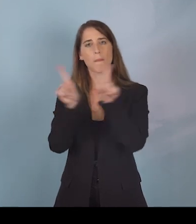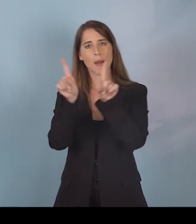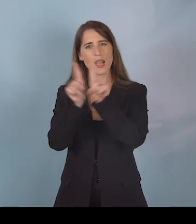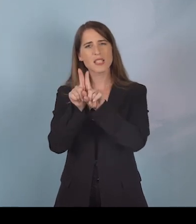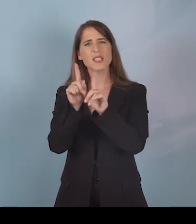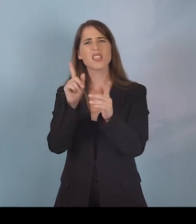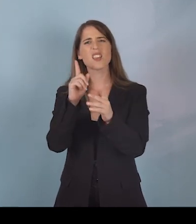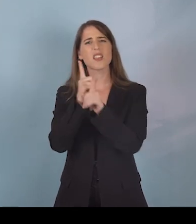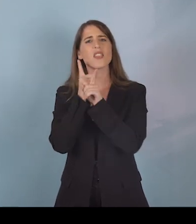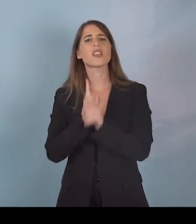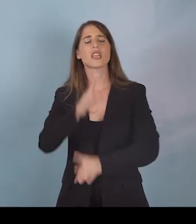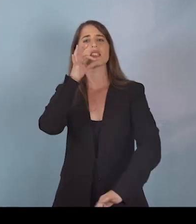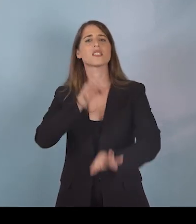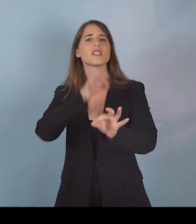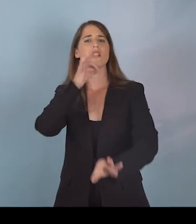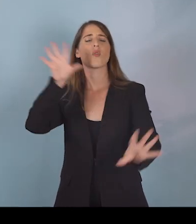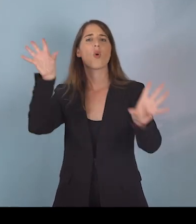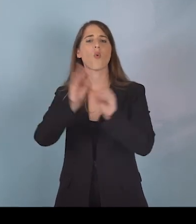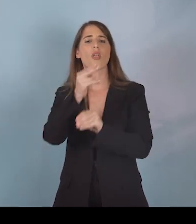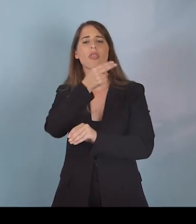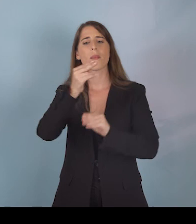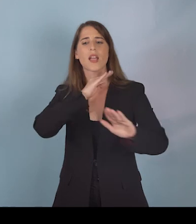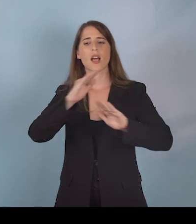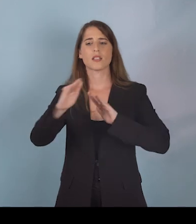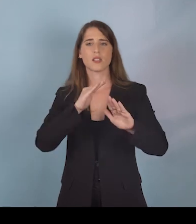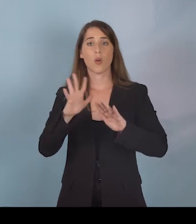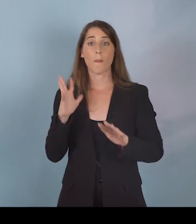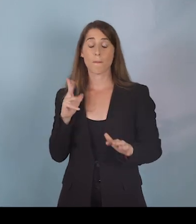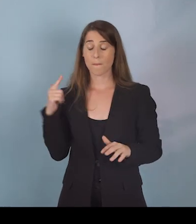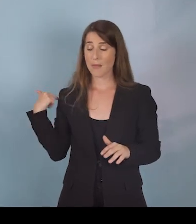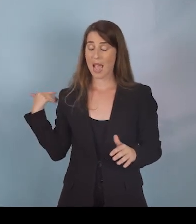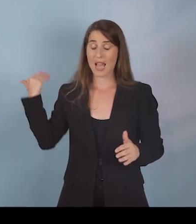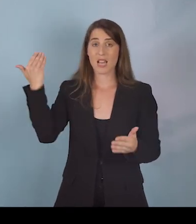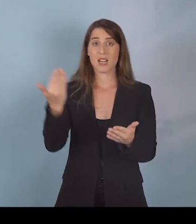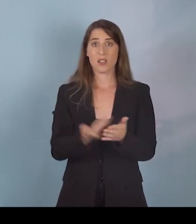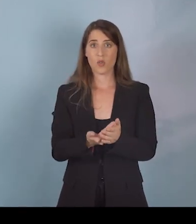με την ιδιότητα της ειδικής συμβούλου σε θέματα, νομικά θέματα ασύλου.